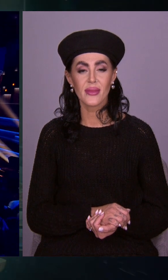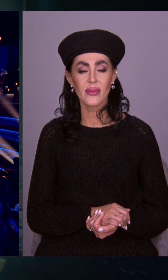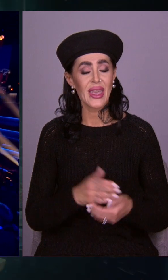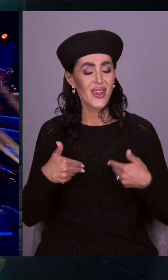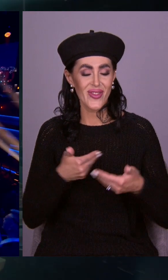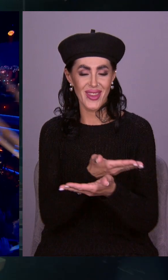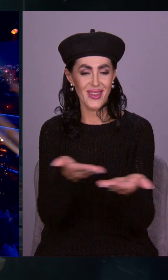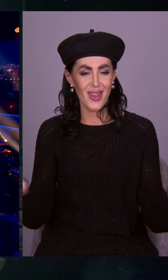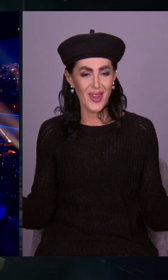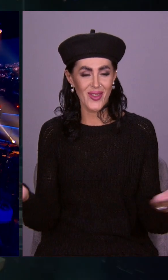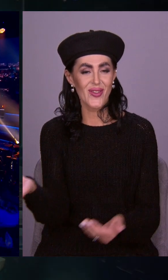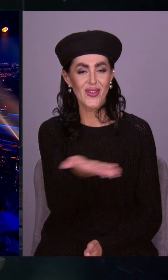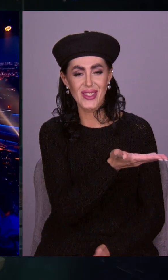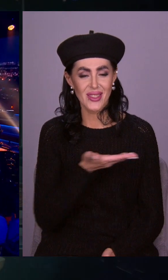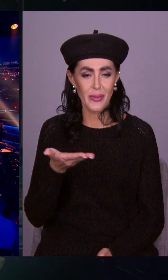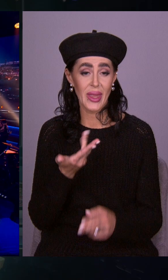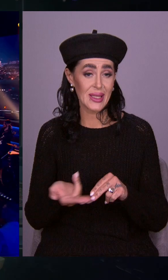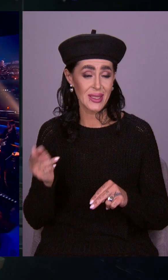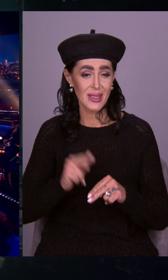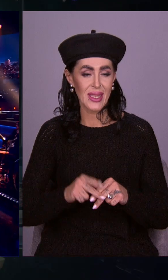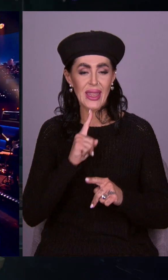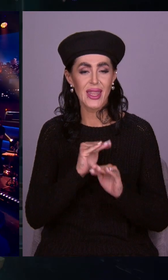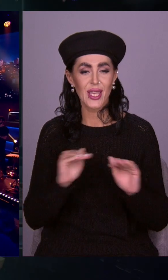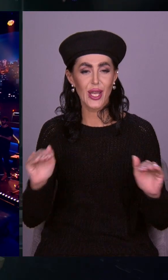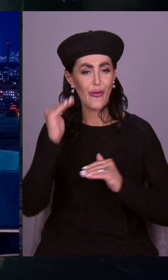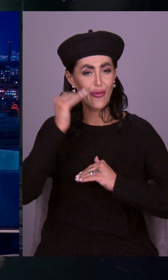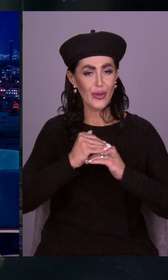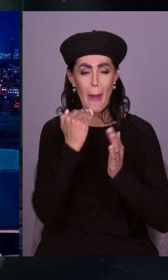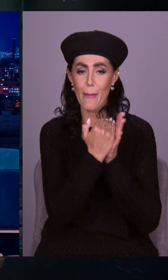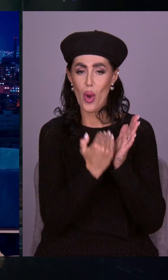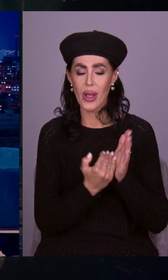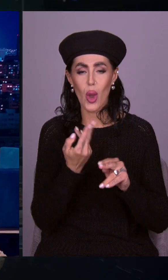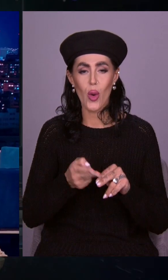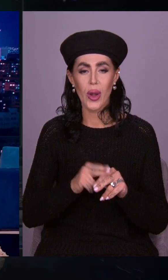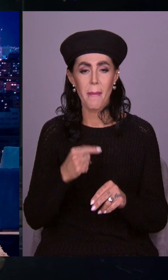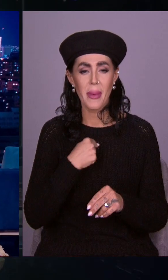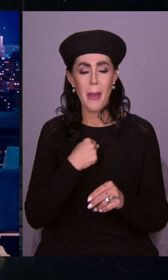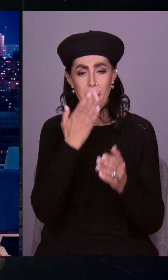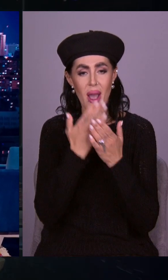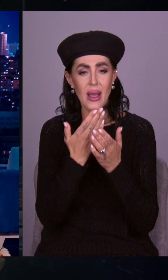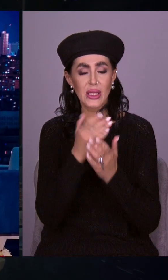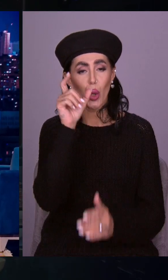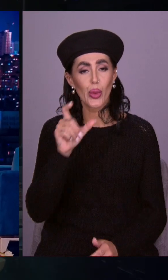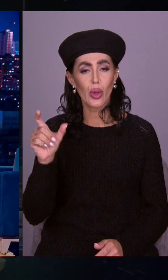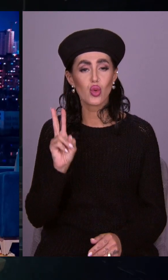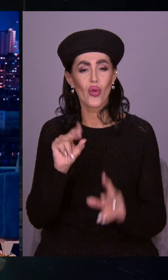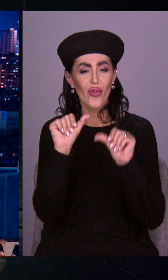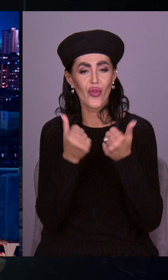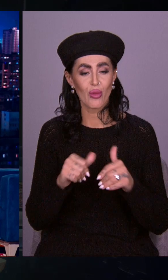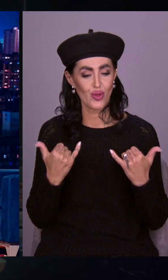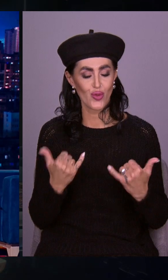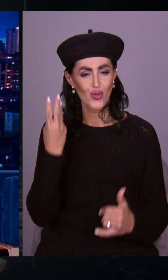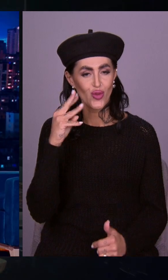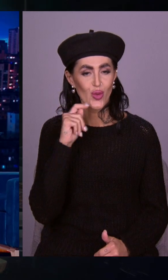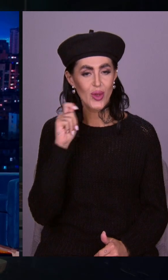Вітаю всіх! Це «Тихий вечір». Проєкт, в якому ми показуємо людей, що формують сучасну Україну